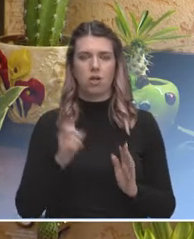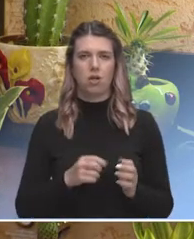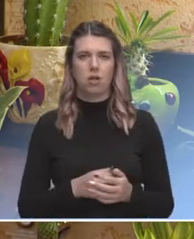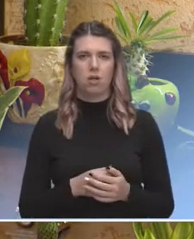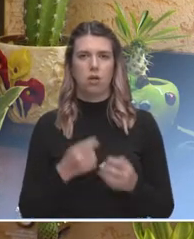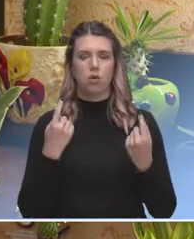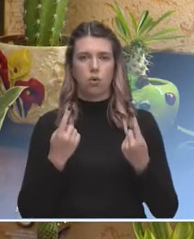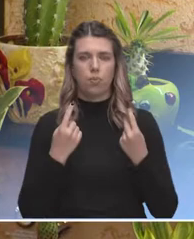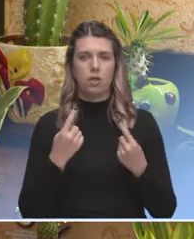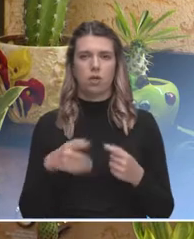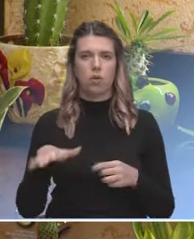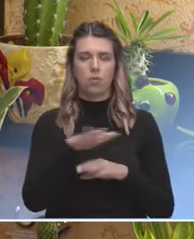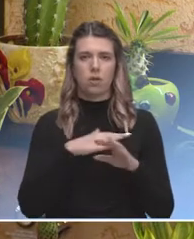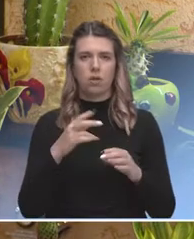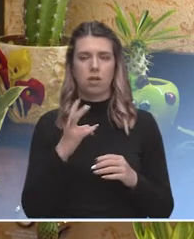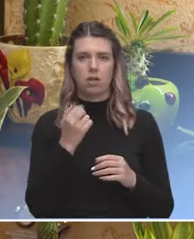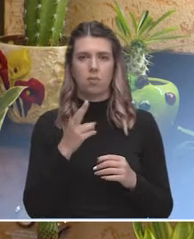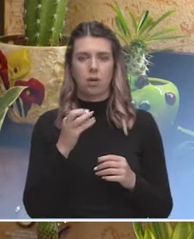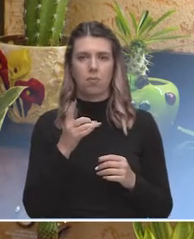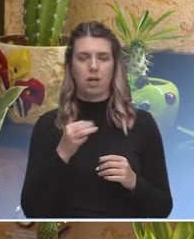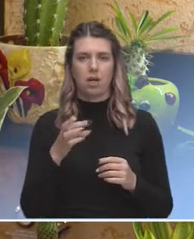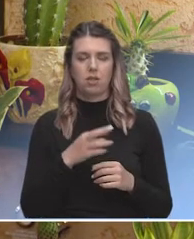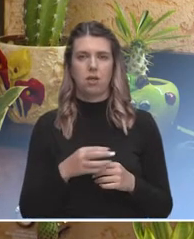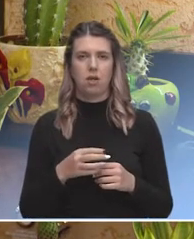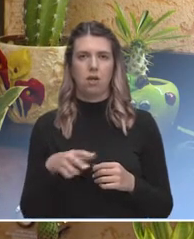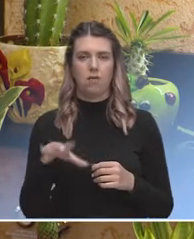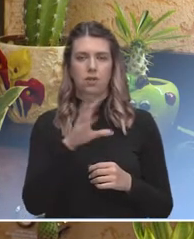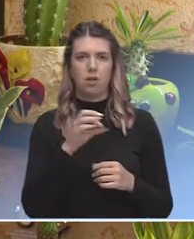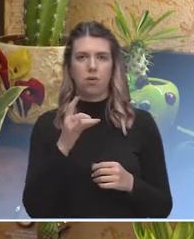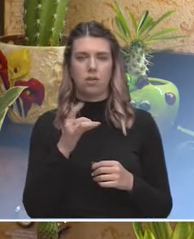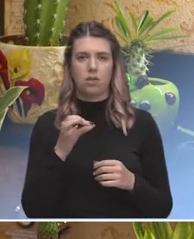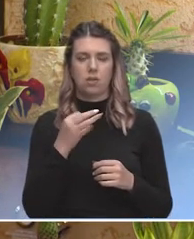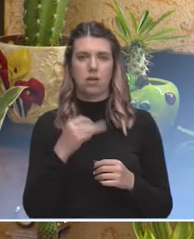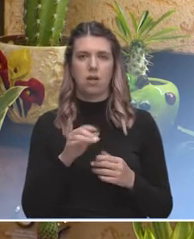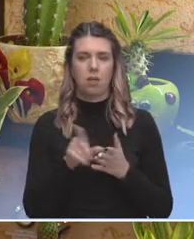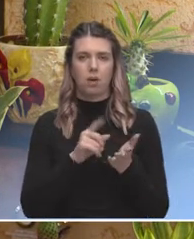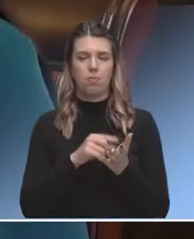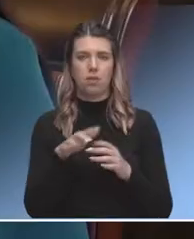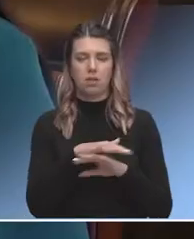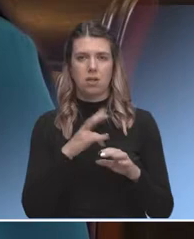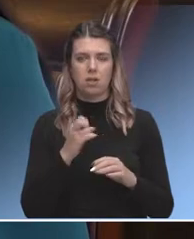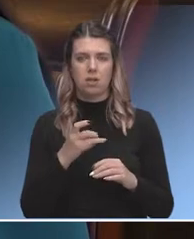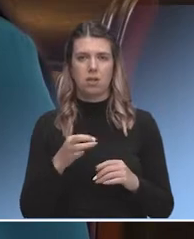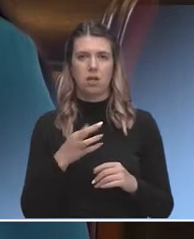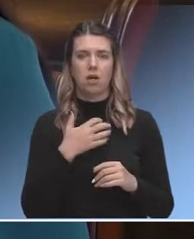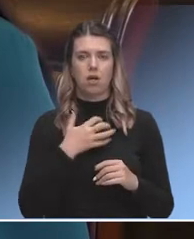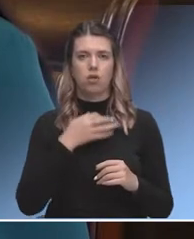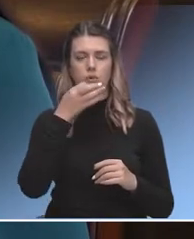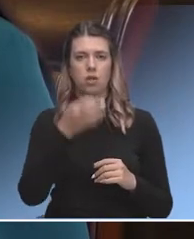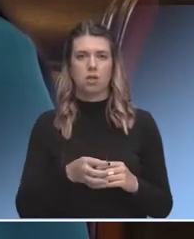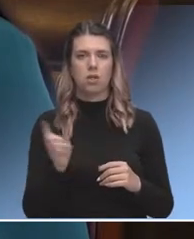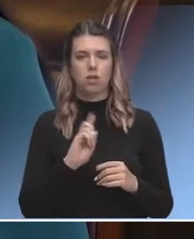начала крупнейшего общенационального мероприятия всероссийской переписи населения. И я